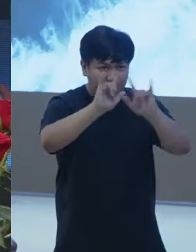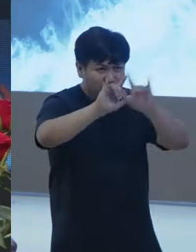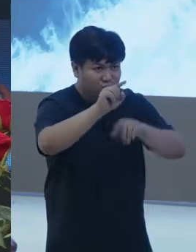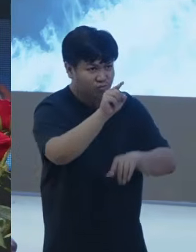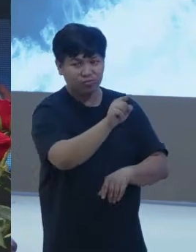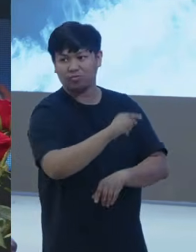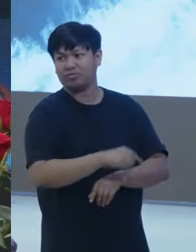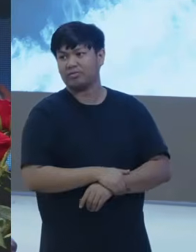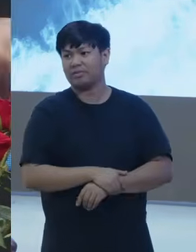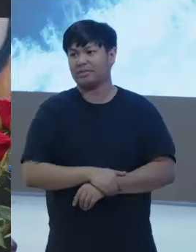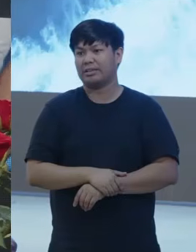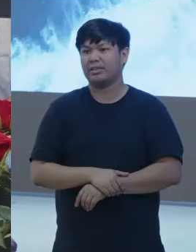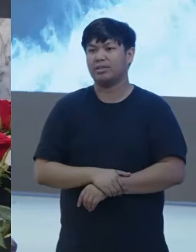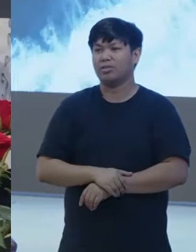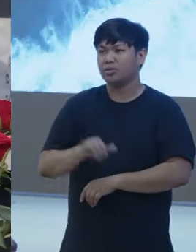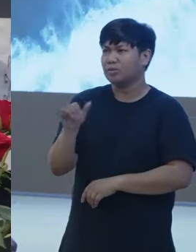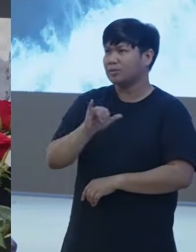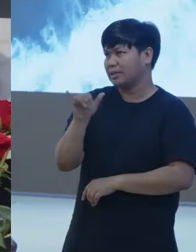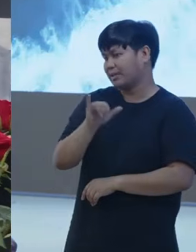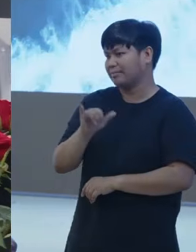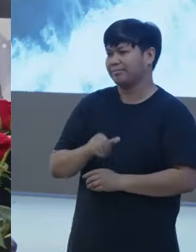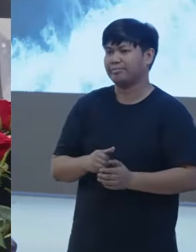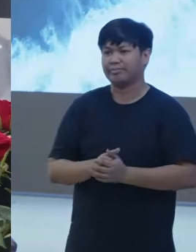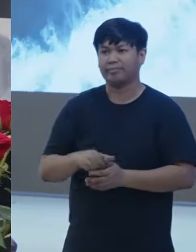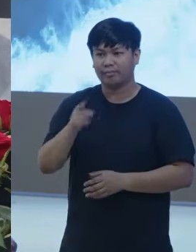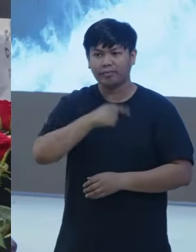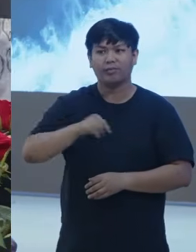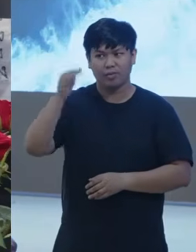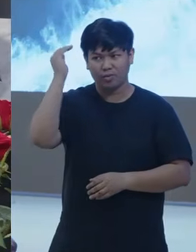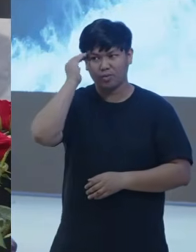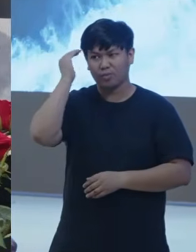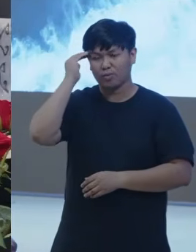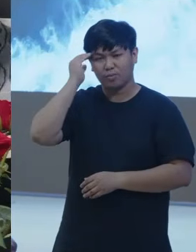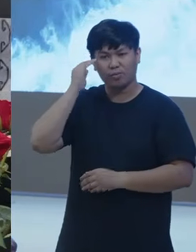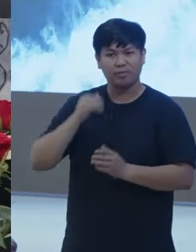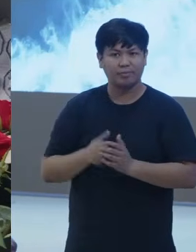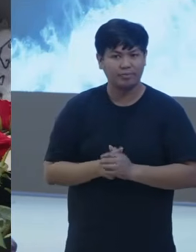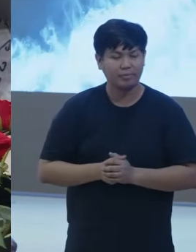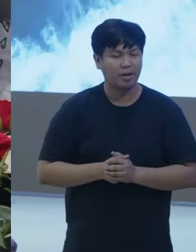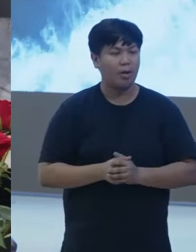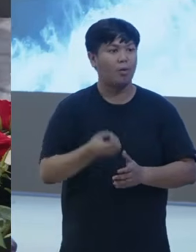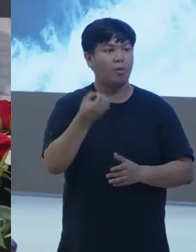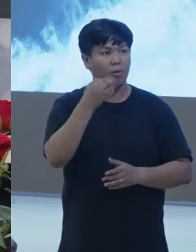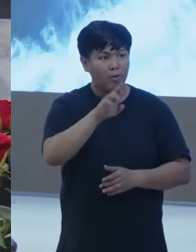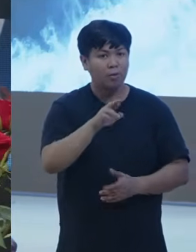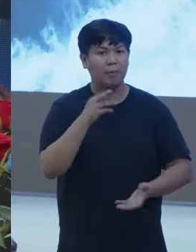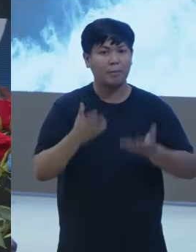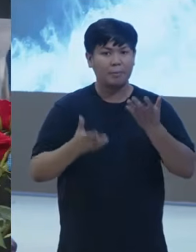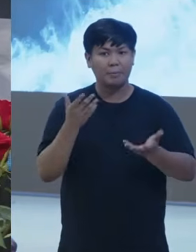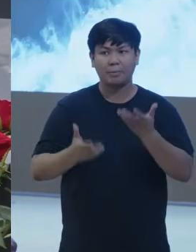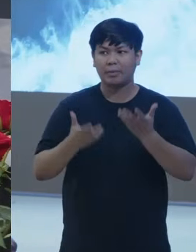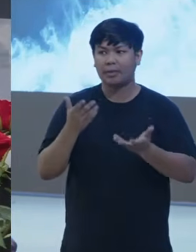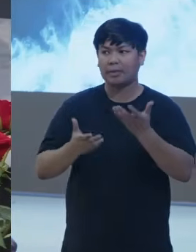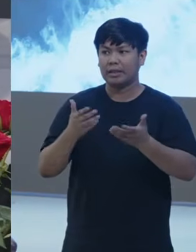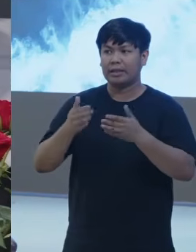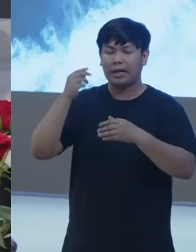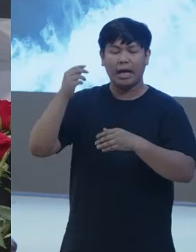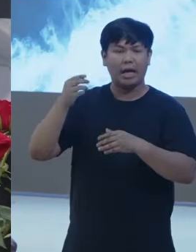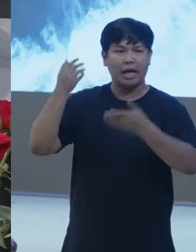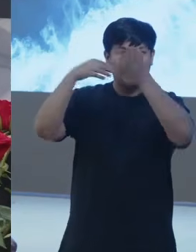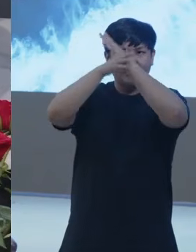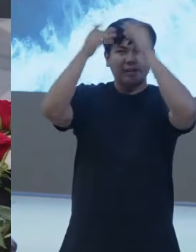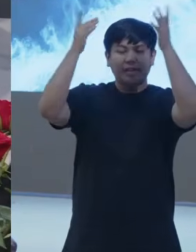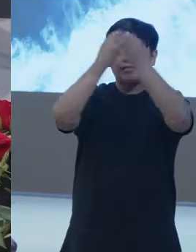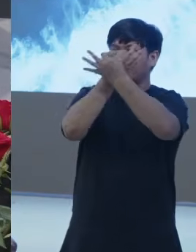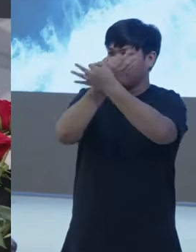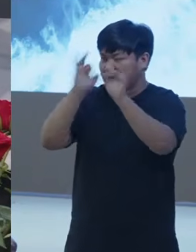ba? Yun ang ating alam na gospel, no? O kaya ay heaven is a free